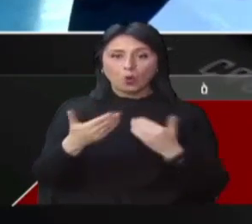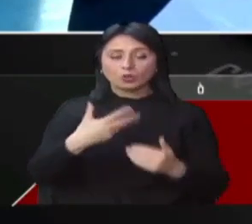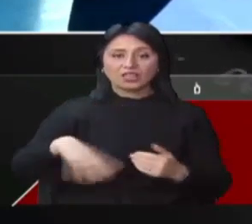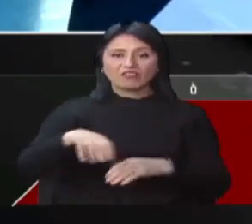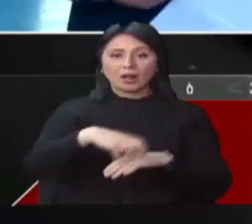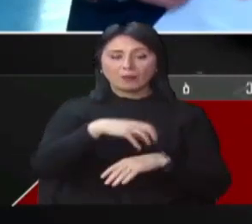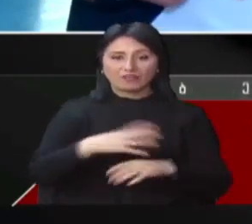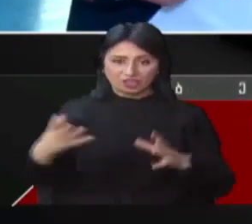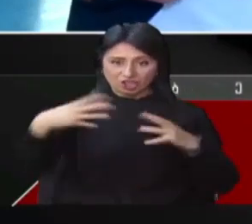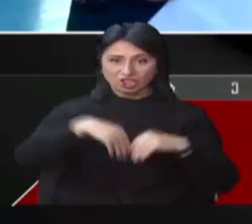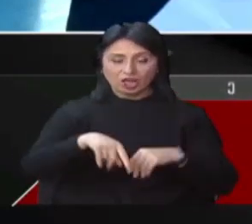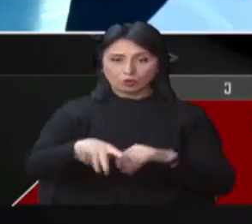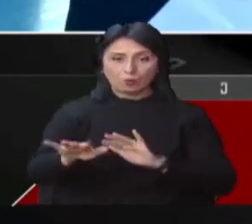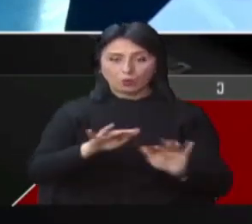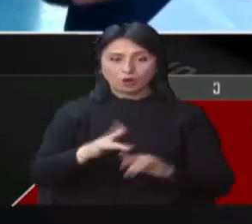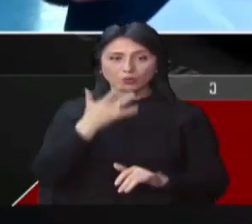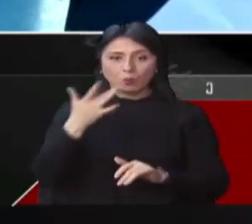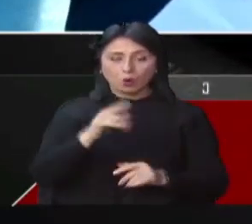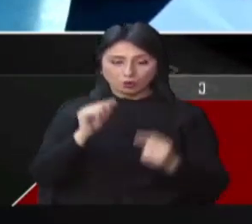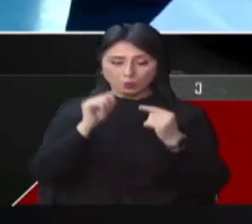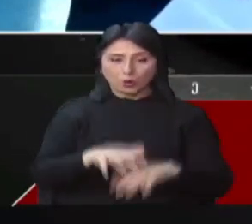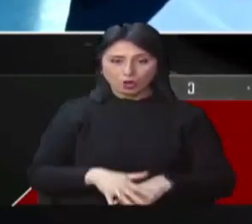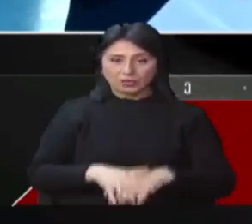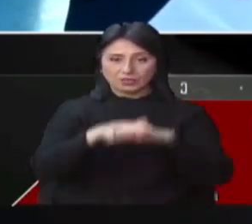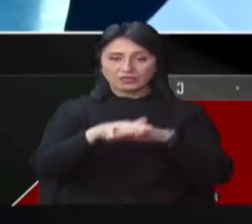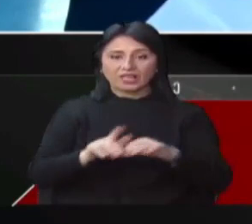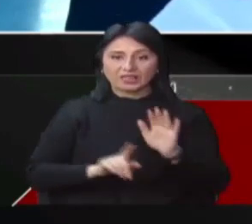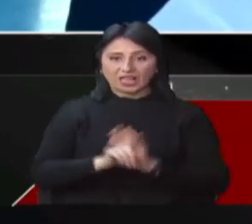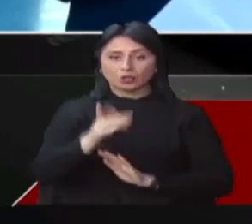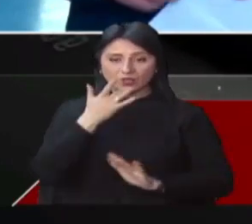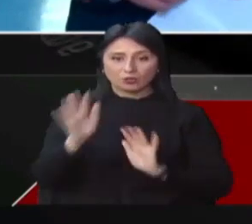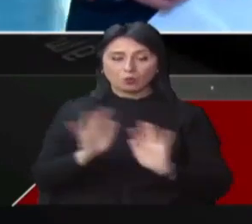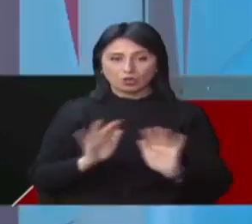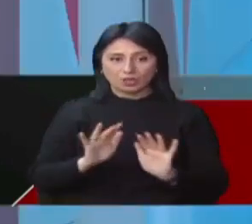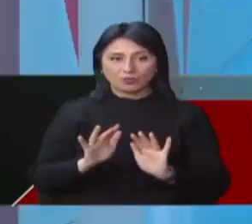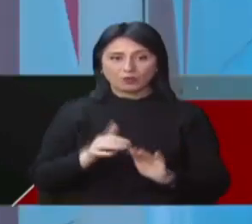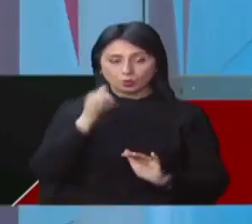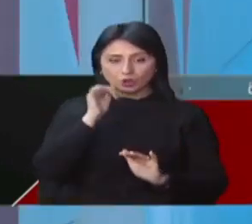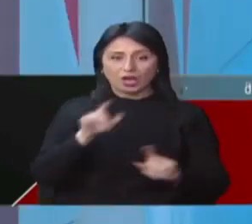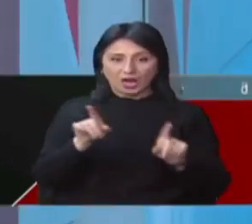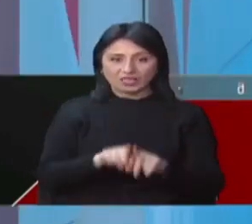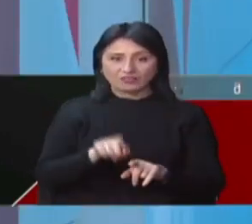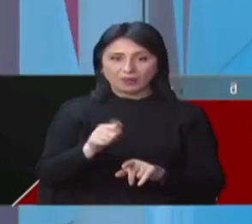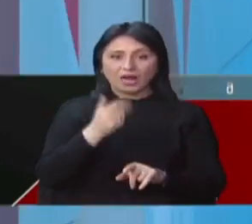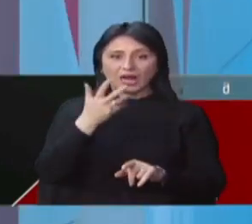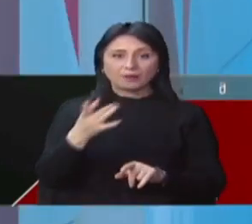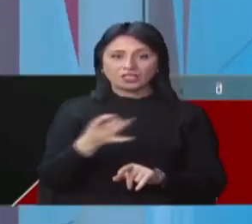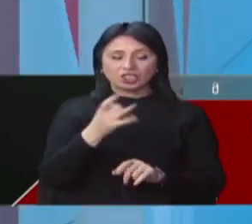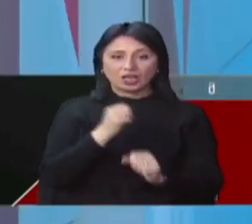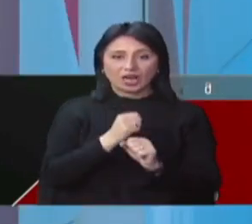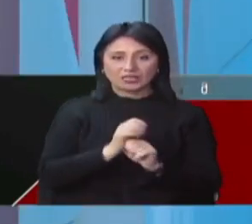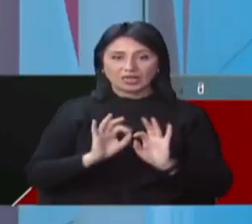ყველა პარტიას, რომ ჩაერთოს ამ პროცესში, იმ პოლიტიკურ პროტესტში, რომელიც დაიწყო ნაციონალურმა მოძრაობამ გუშინ და ასევე მან რამდენიმეჯერ